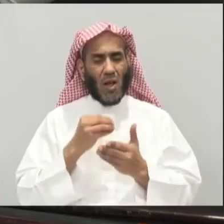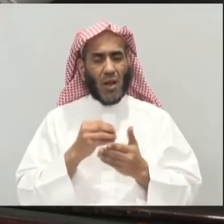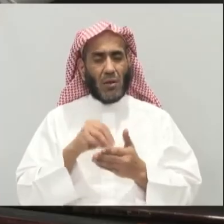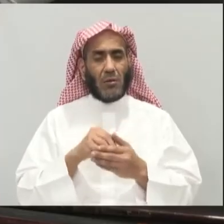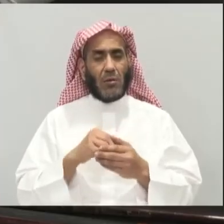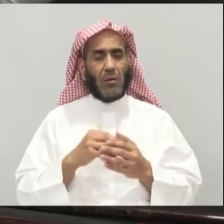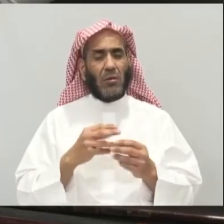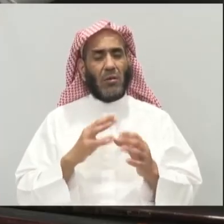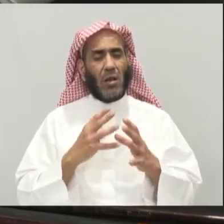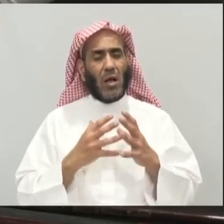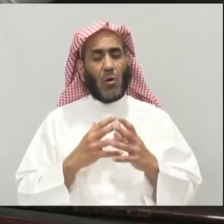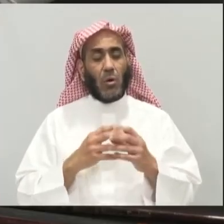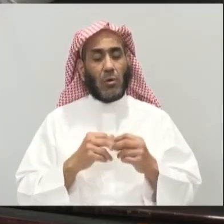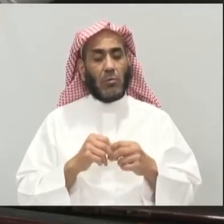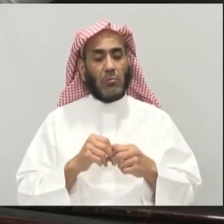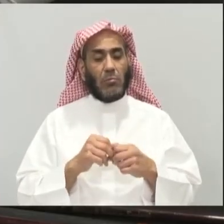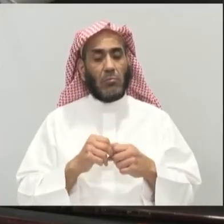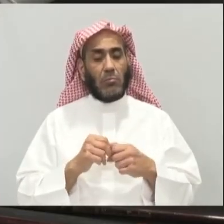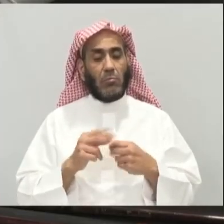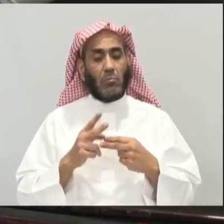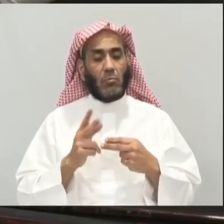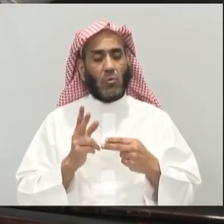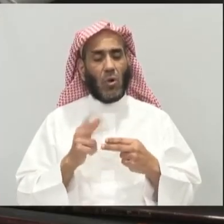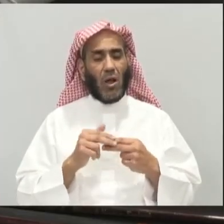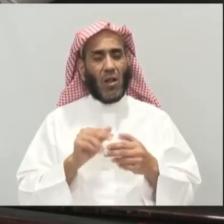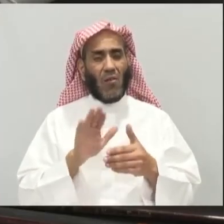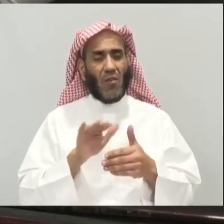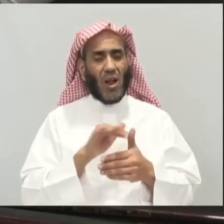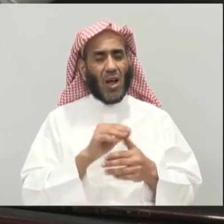حول سكر الفراغات